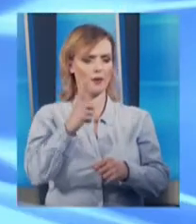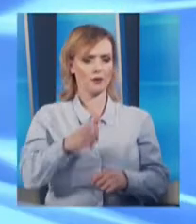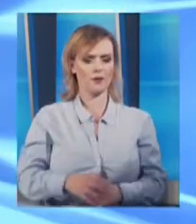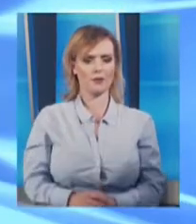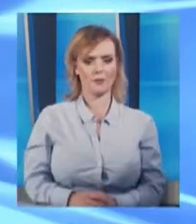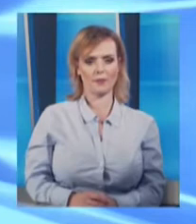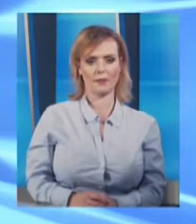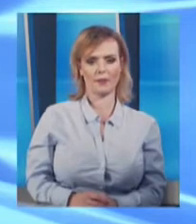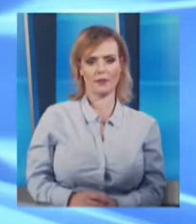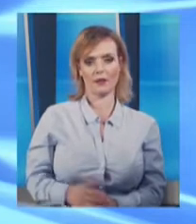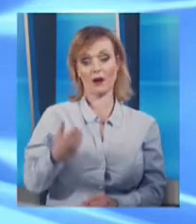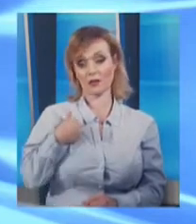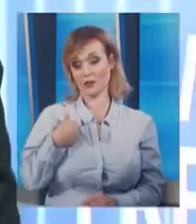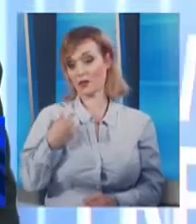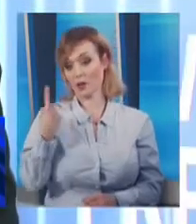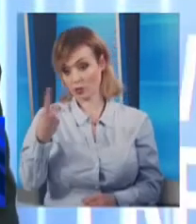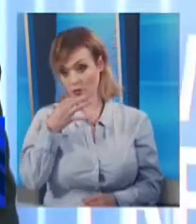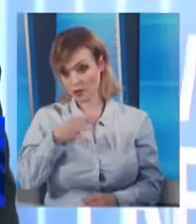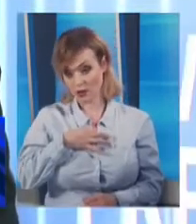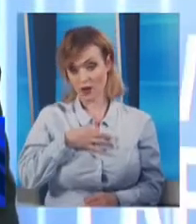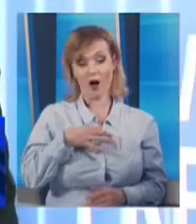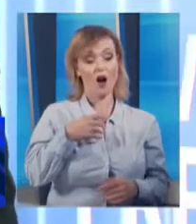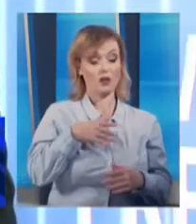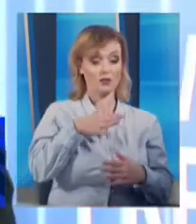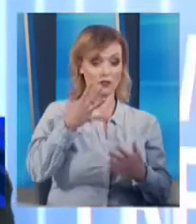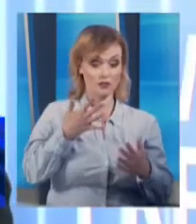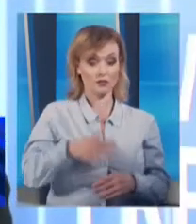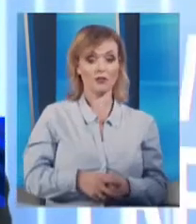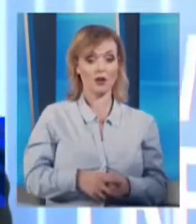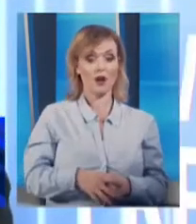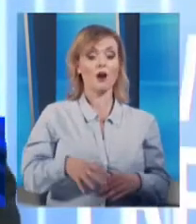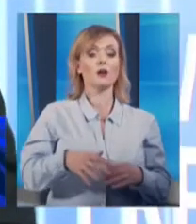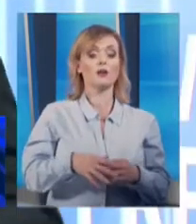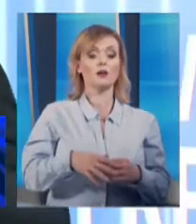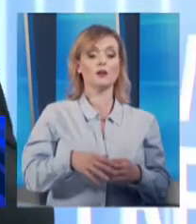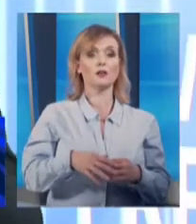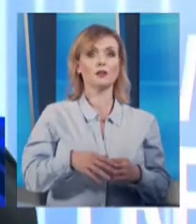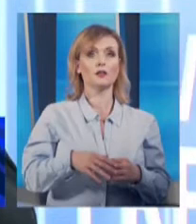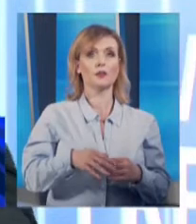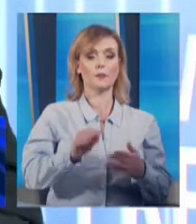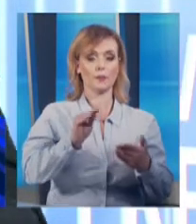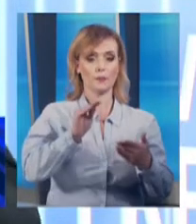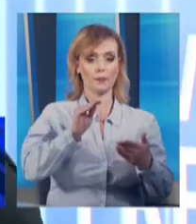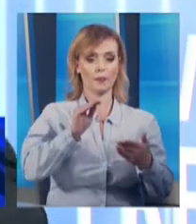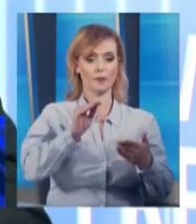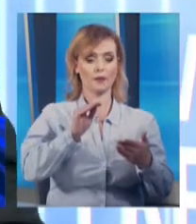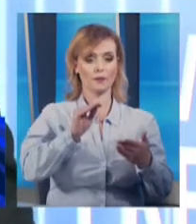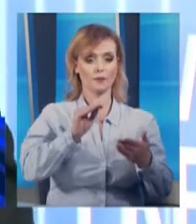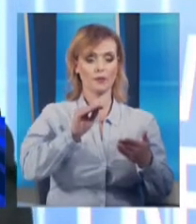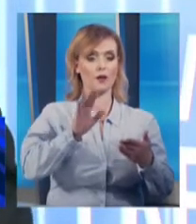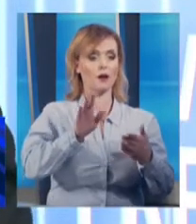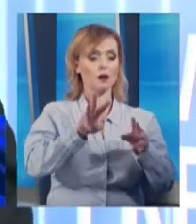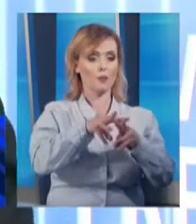una, dar dacă... Elaborarea hotărârii Parlamentului privire la starea de captivitate, punerea pe rolul Parlamentului sau pe